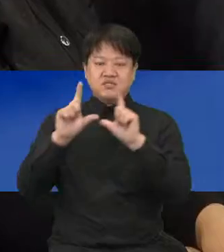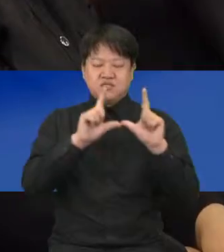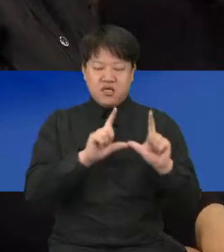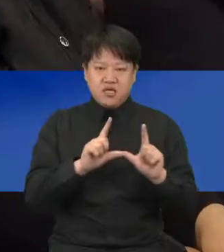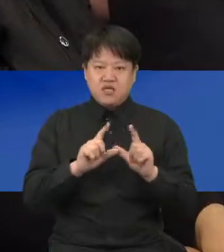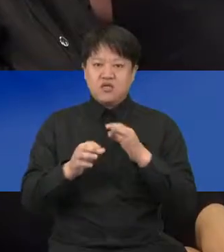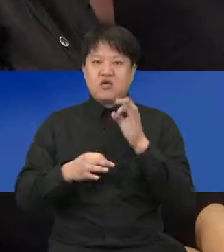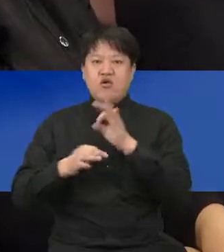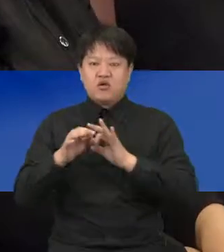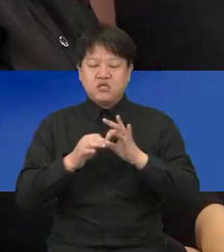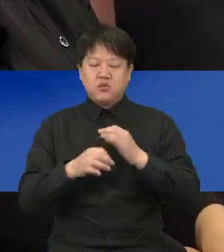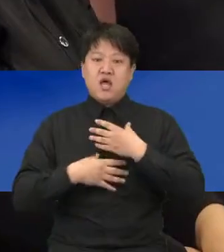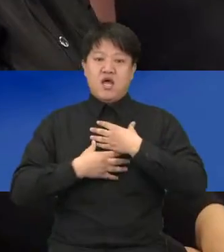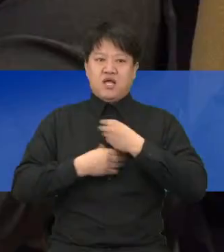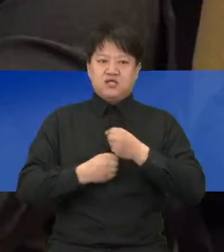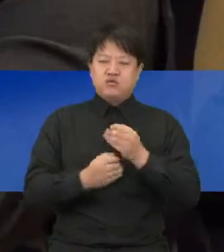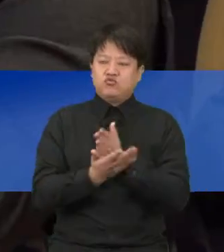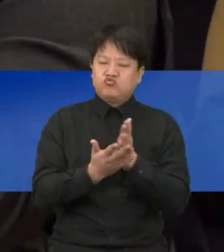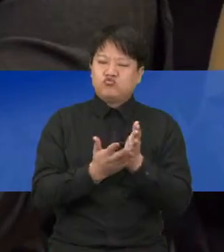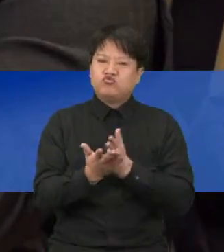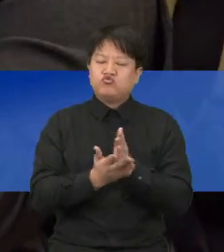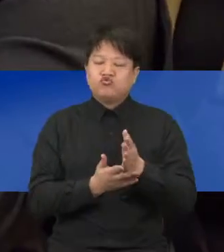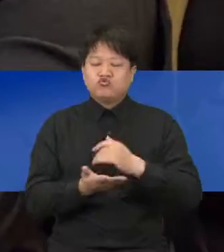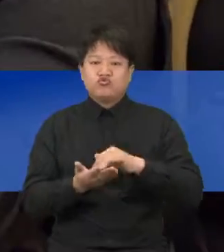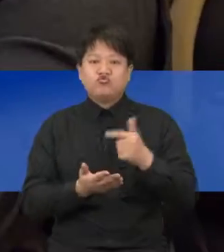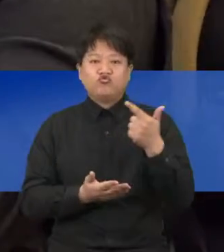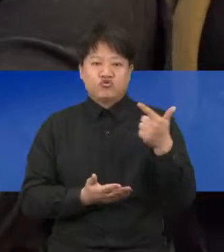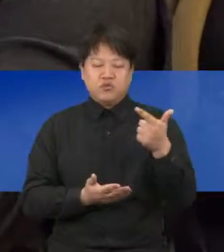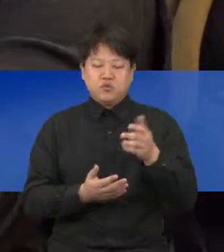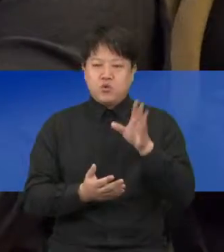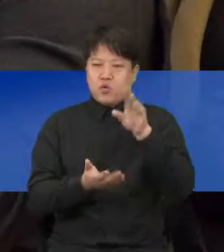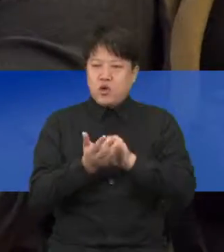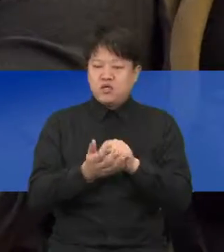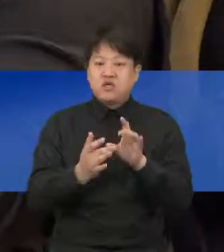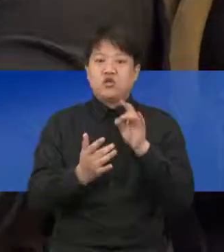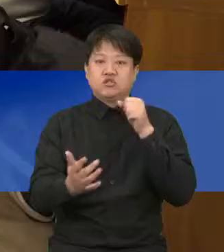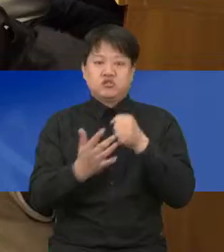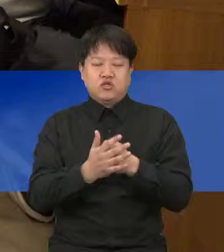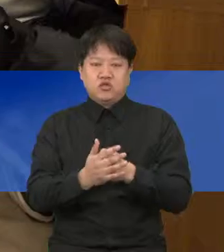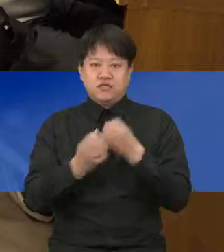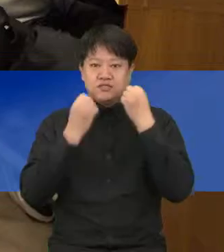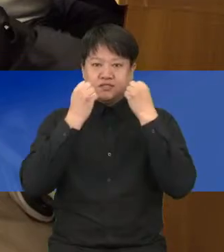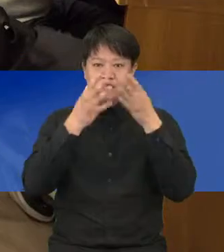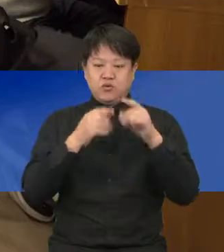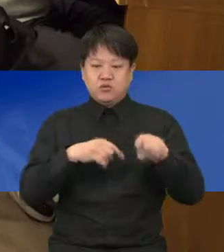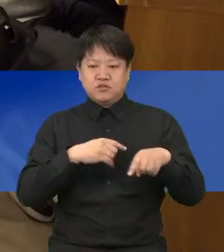누리는 안전복지도시 등 6대 분야 역점 시책을 중심으로 과제를 선정하고